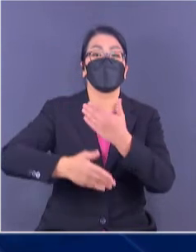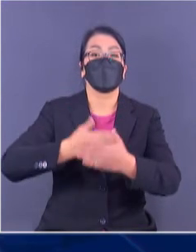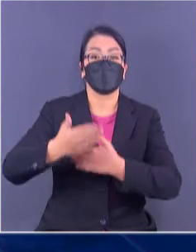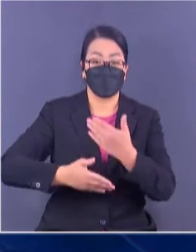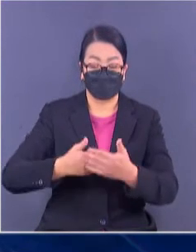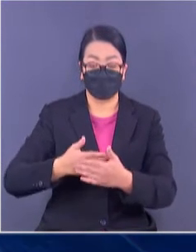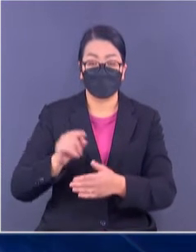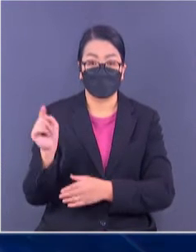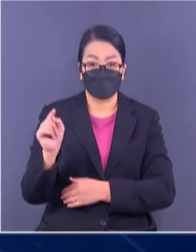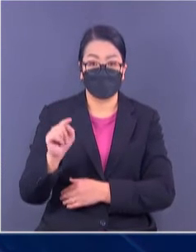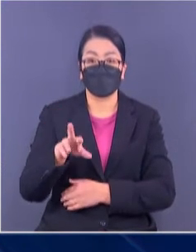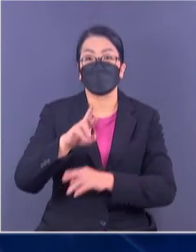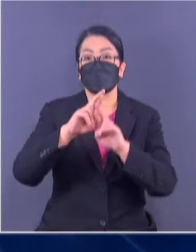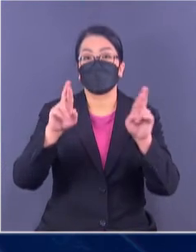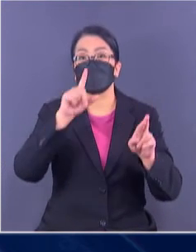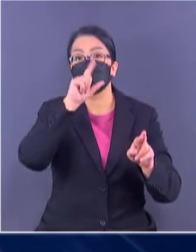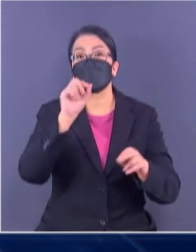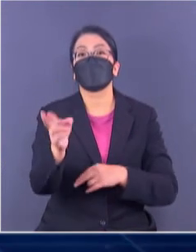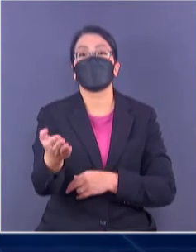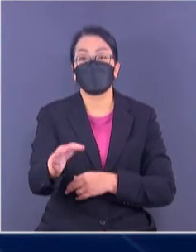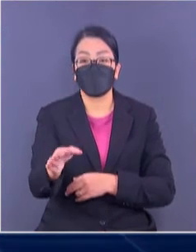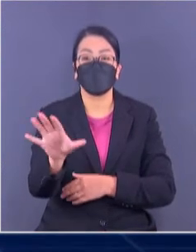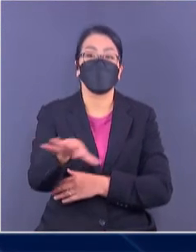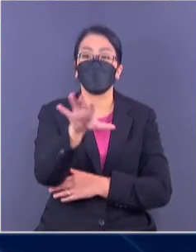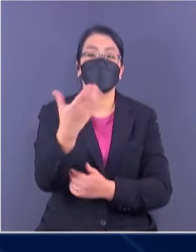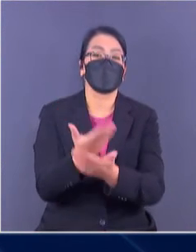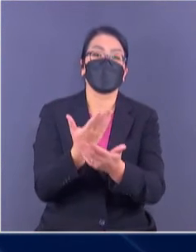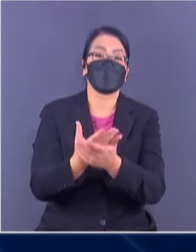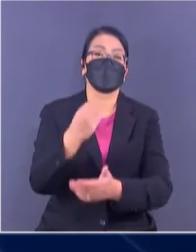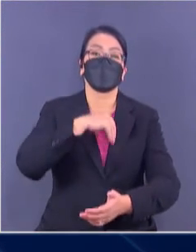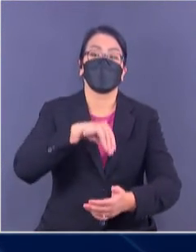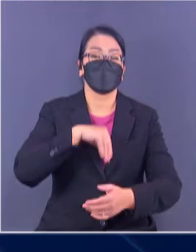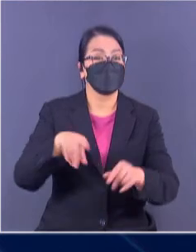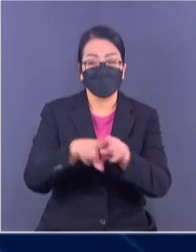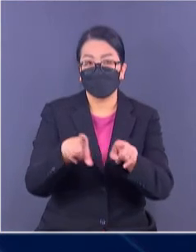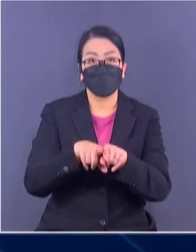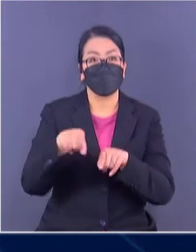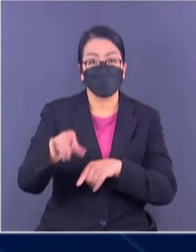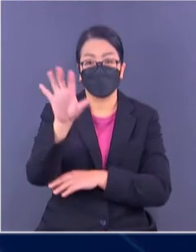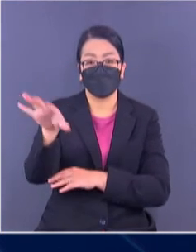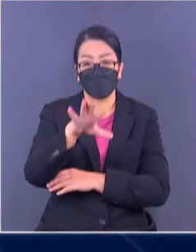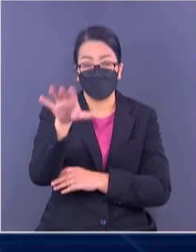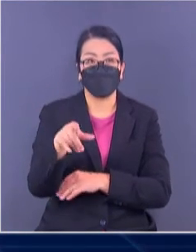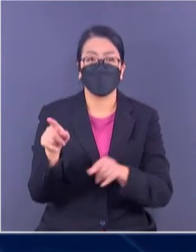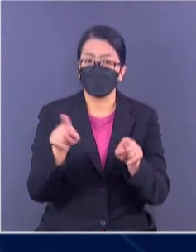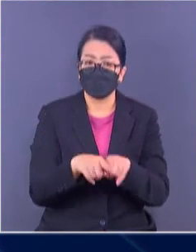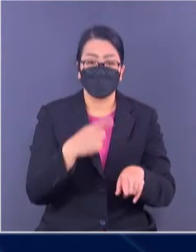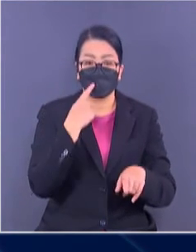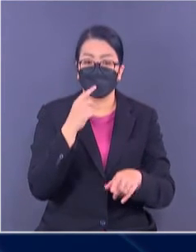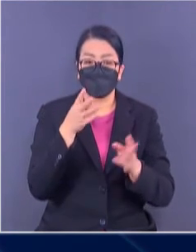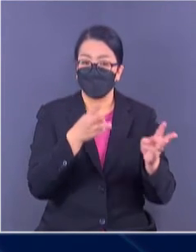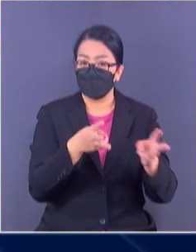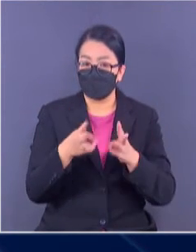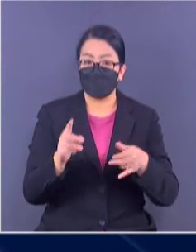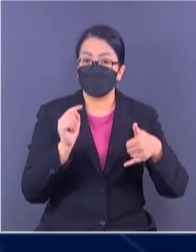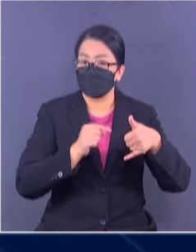ตัวคล้ายกันเลยครับมีกระเป๋าสะพายเหมือนกันเลยครับแล้วก็ยังไปก่อเหตุที่ร้านไก่ย่าง5ดาวในตลาดร่มไทรในปากเกร็ดนะฮะ